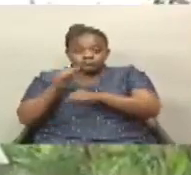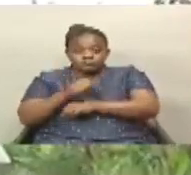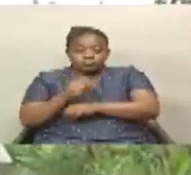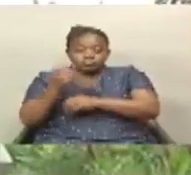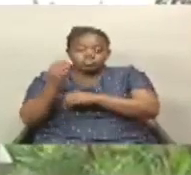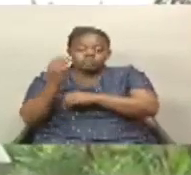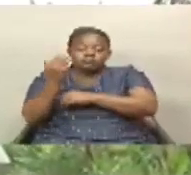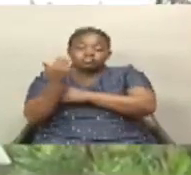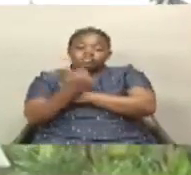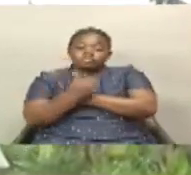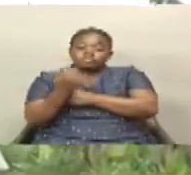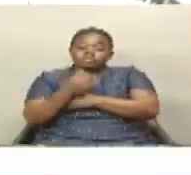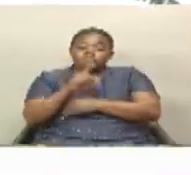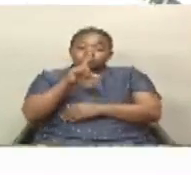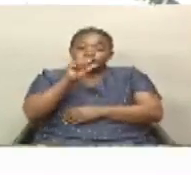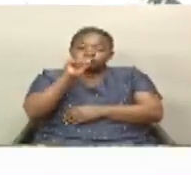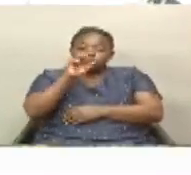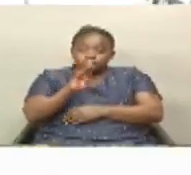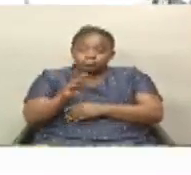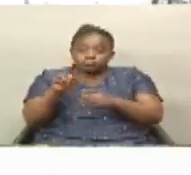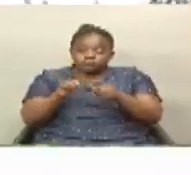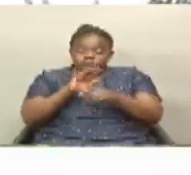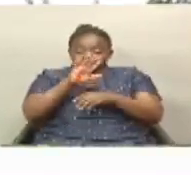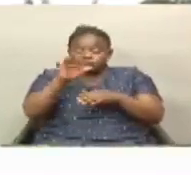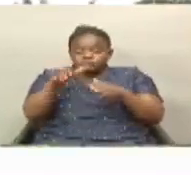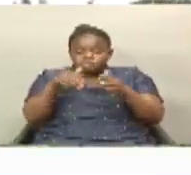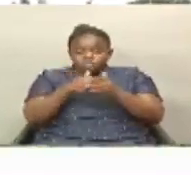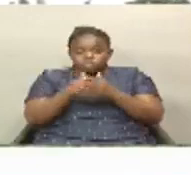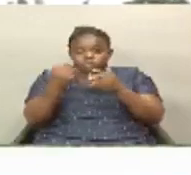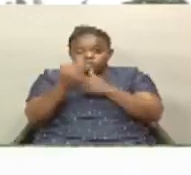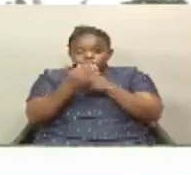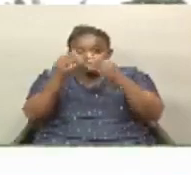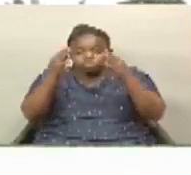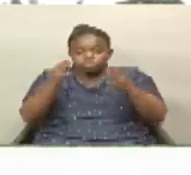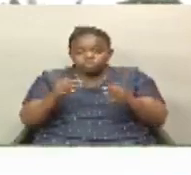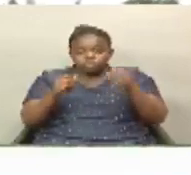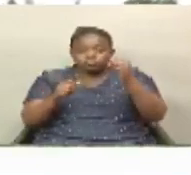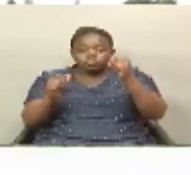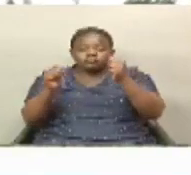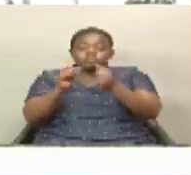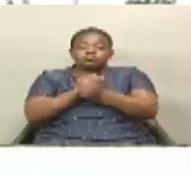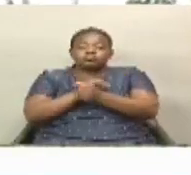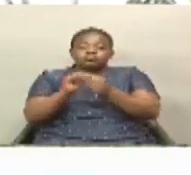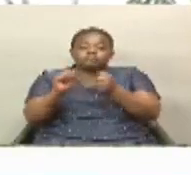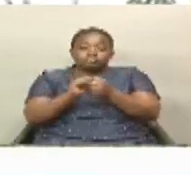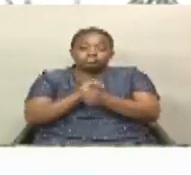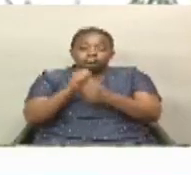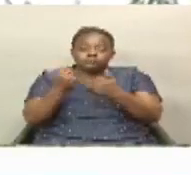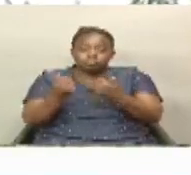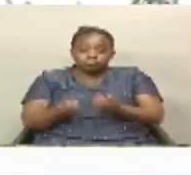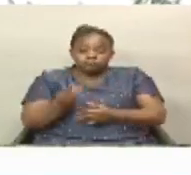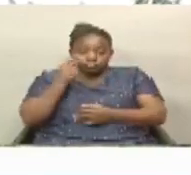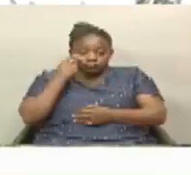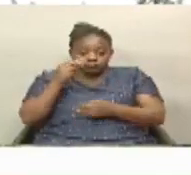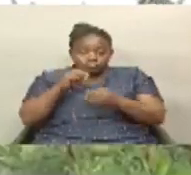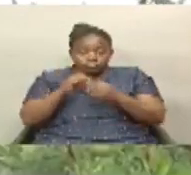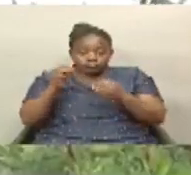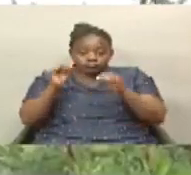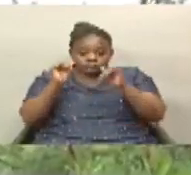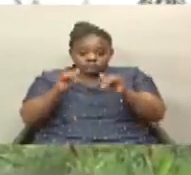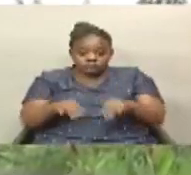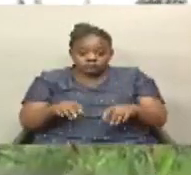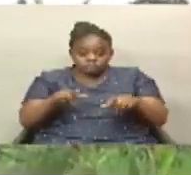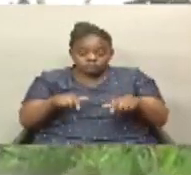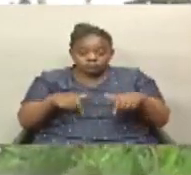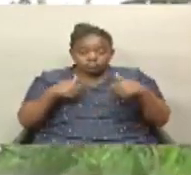kompyuta lab ne kompyuta zizonna byebintu ebyakoze eki ebyayonoonese kati tutunuuli omwana eyasigadde nga